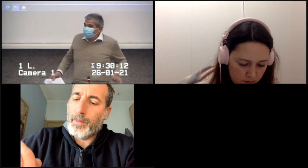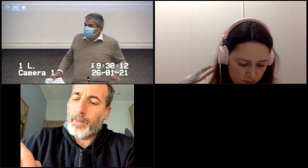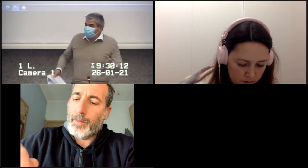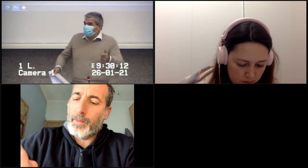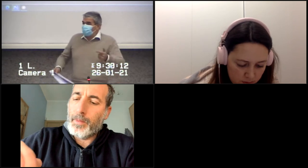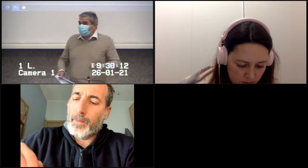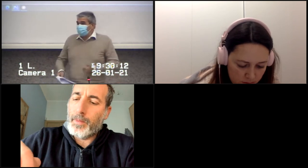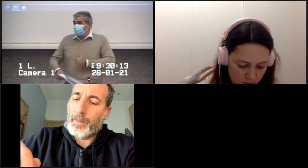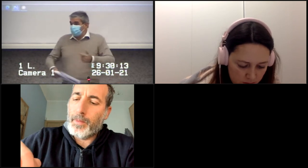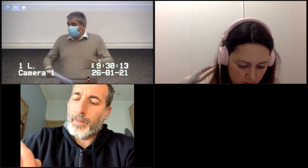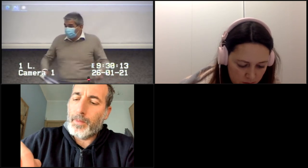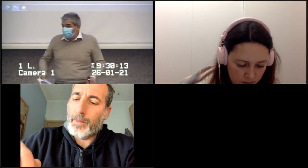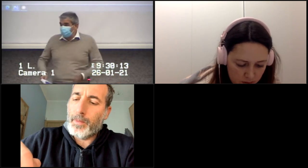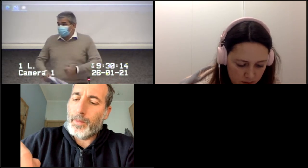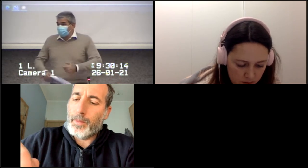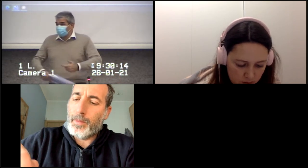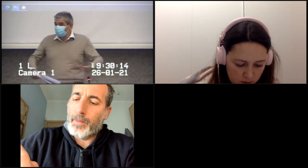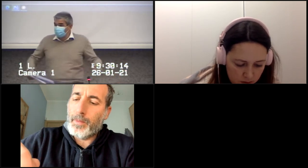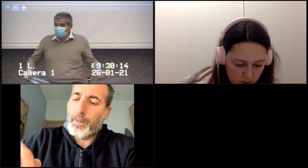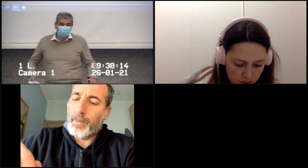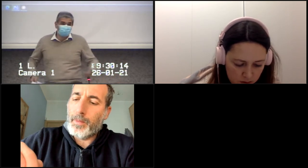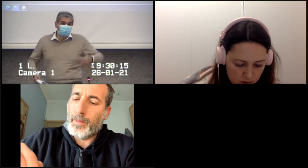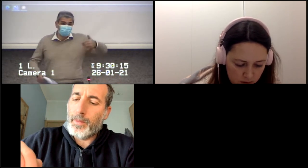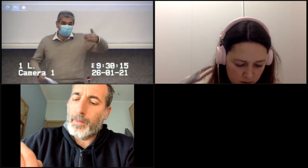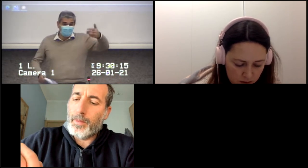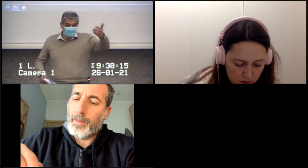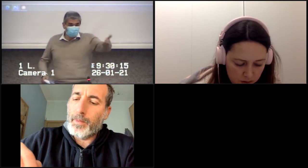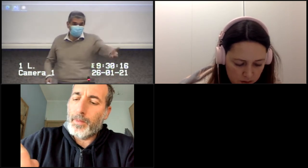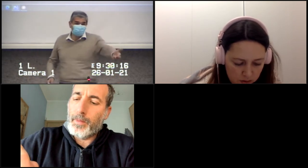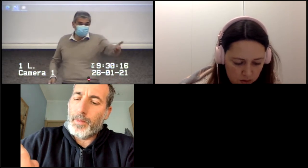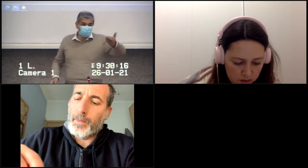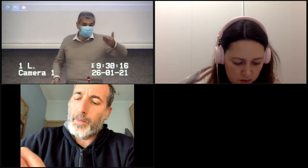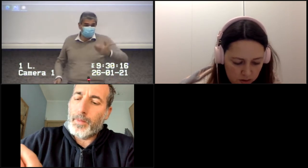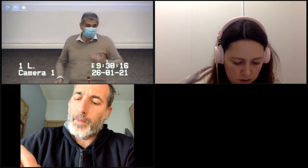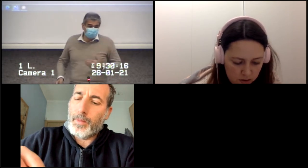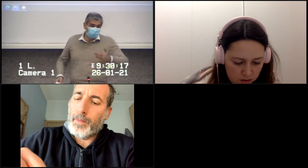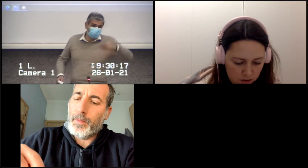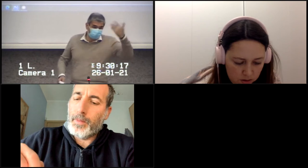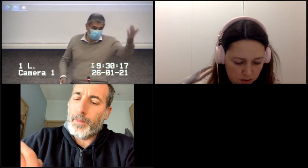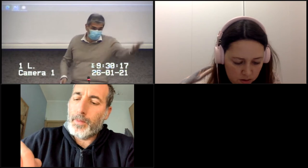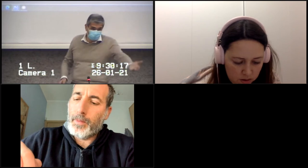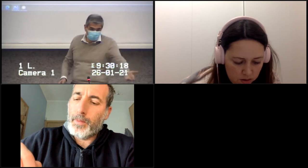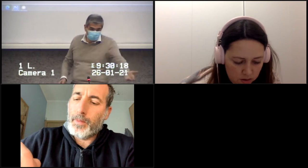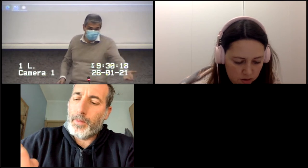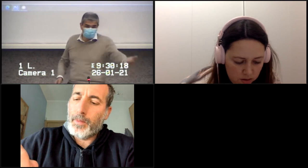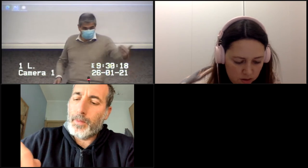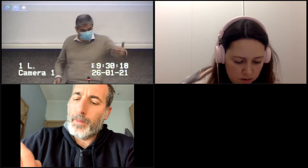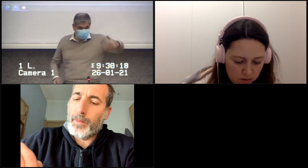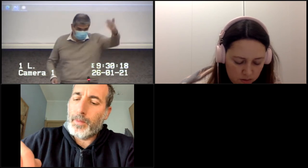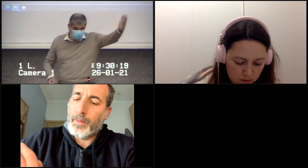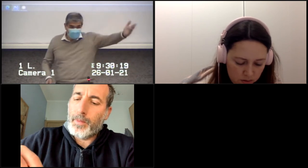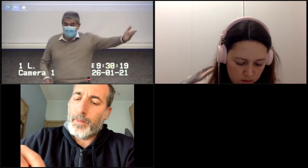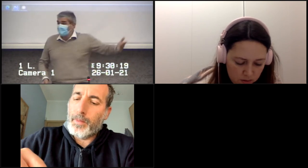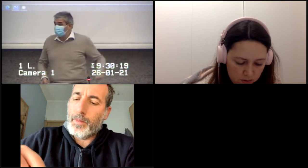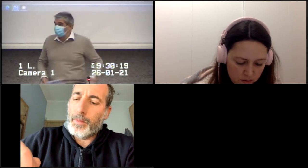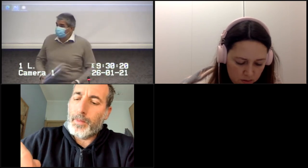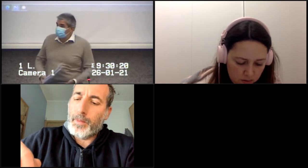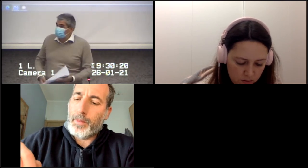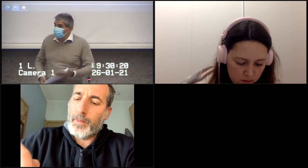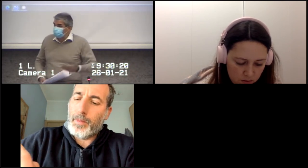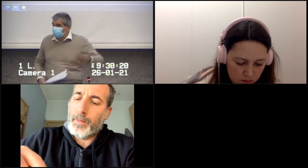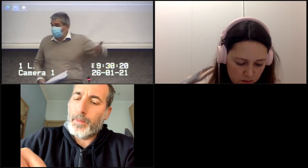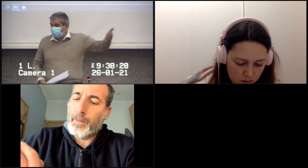una realtà tra virgolette in pianura padana, siamo su un cuscinetto d'acqua, sulle esondazioni siamo tranquilli perché abbiamo già una legge che governa